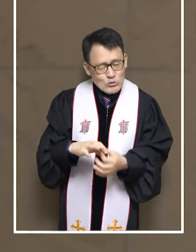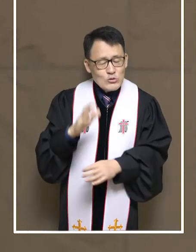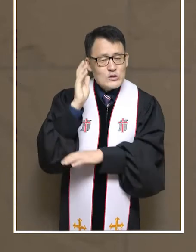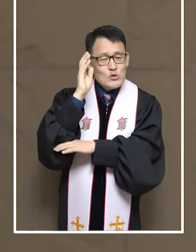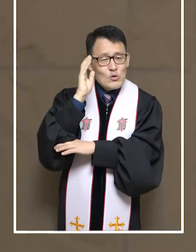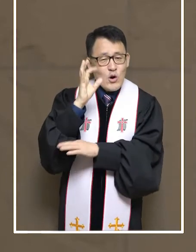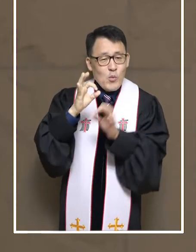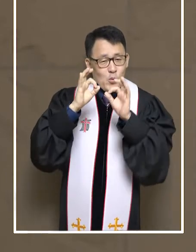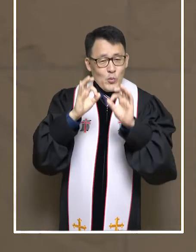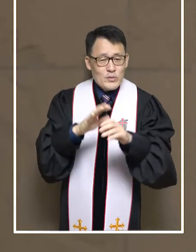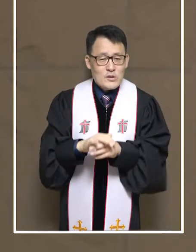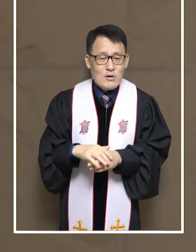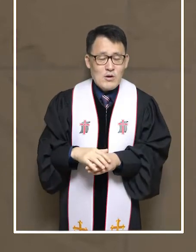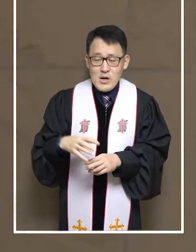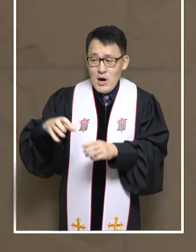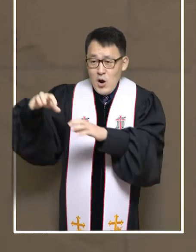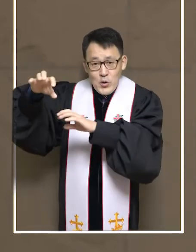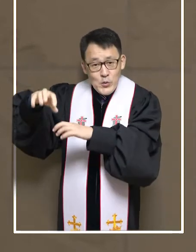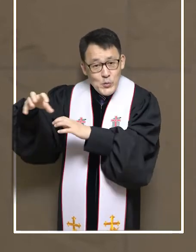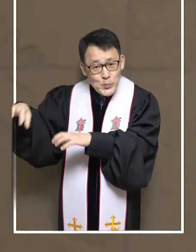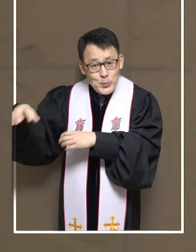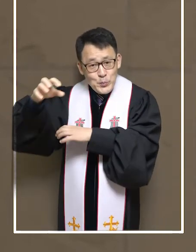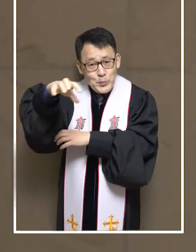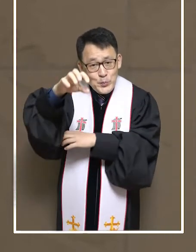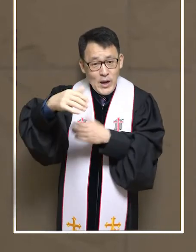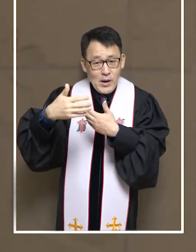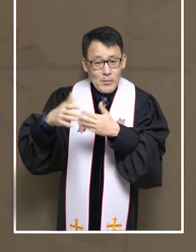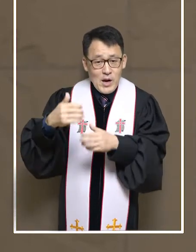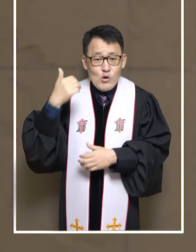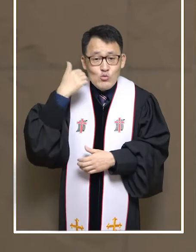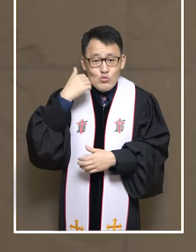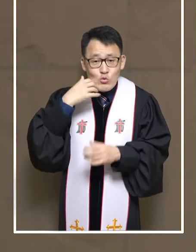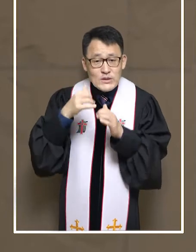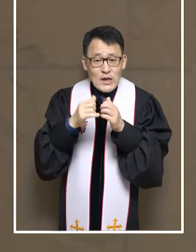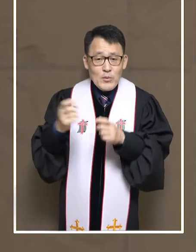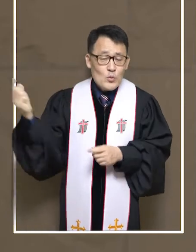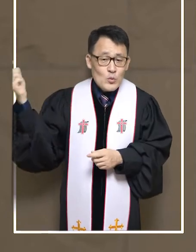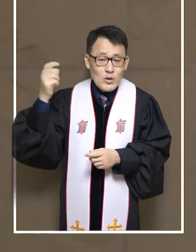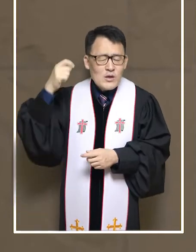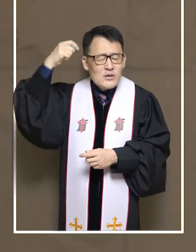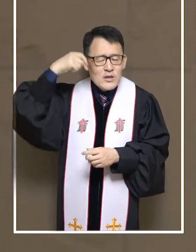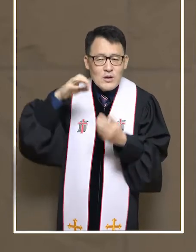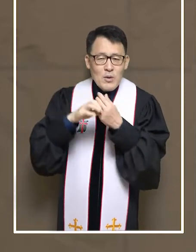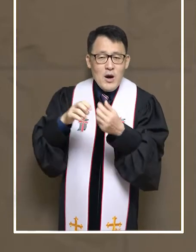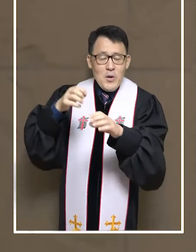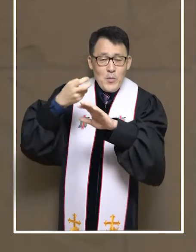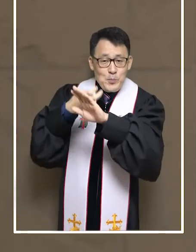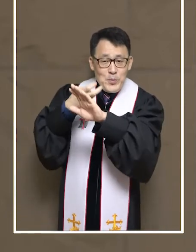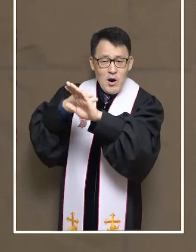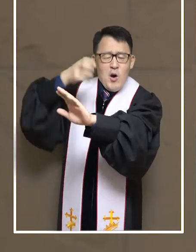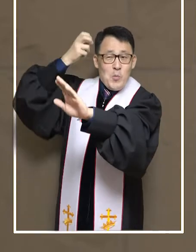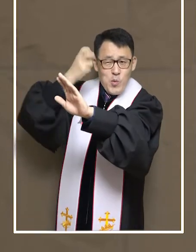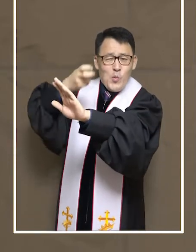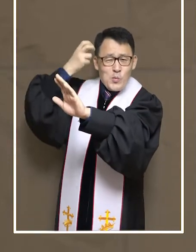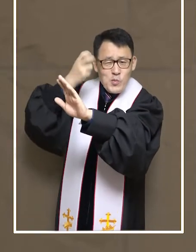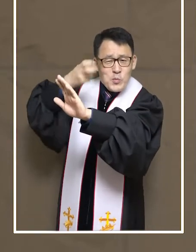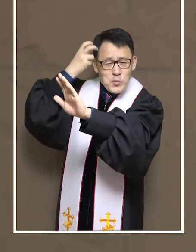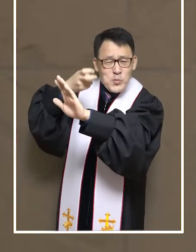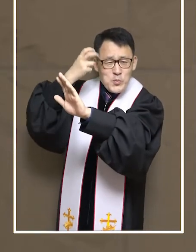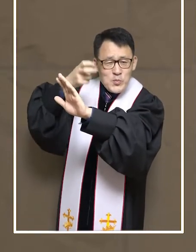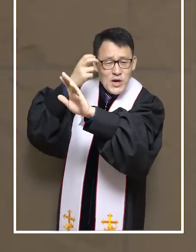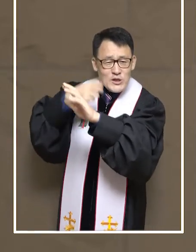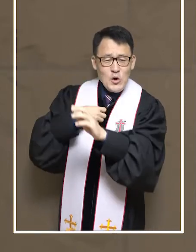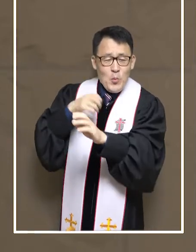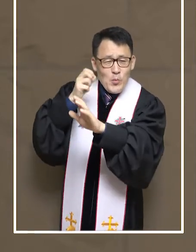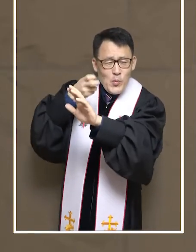설교자로 설교하였습니다. 그리고 옆방에 누구라도 사람이 들어왔다고 느껴지면 벽을